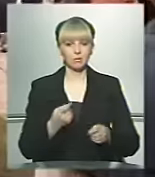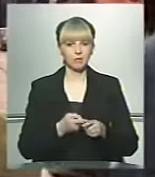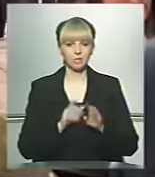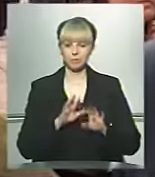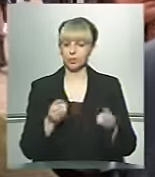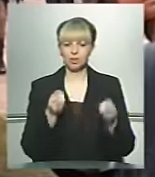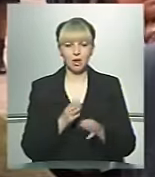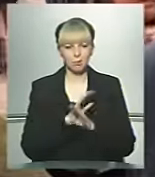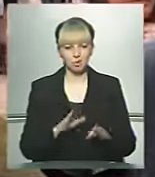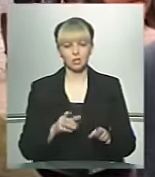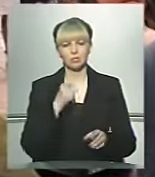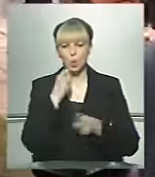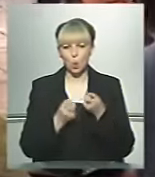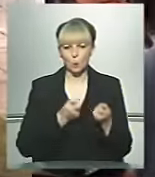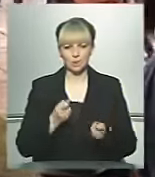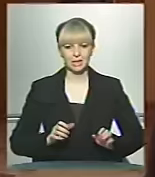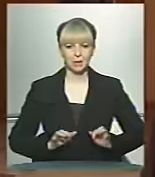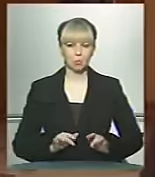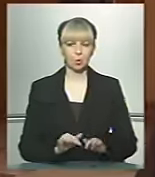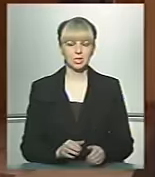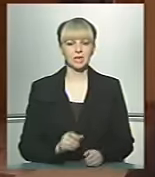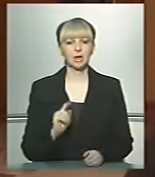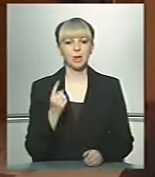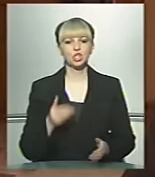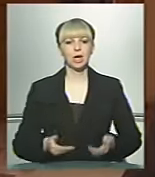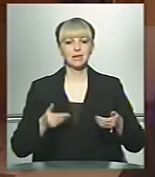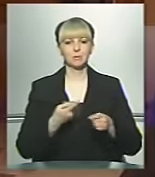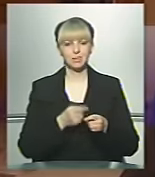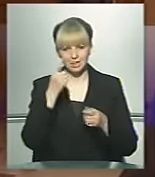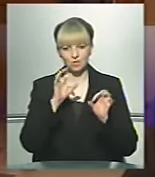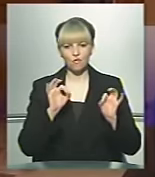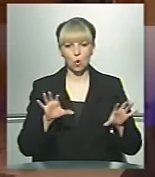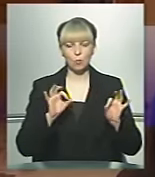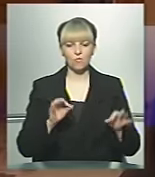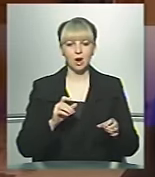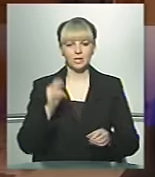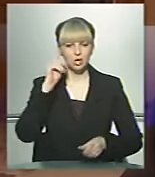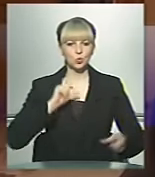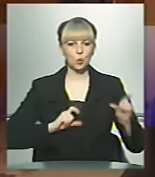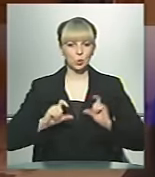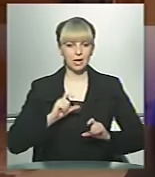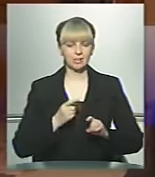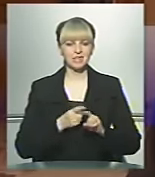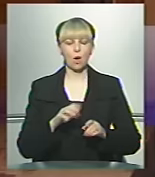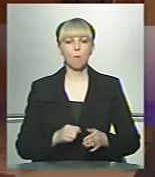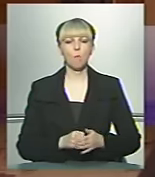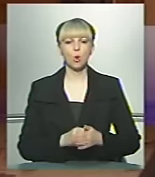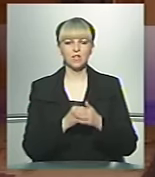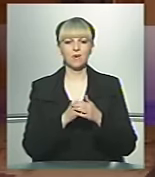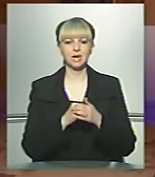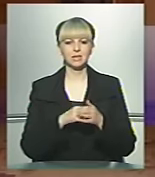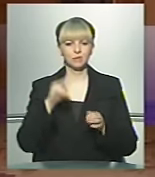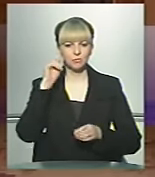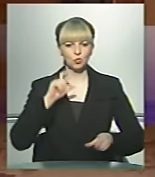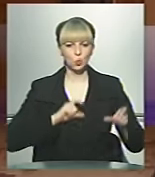буде непростий і кропіткий процес. Перший етап – це інформування студента. Другий – це мотивація студента і